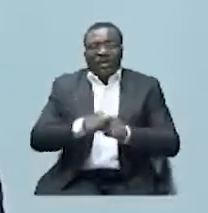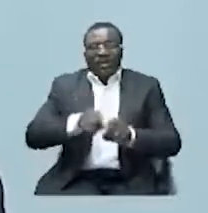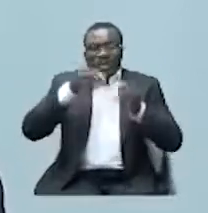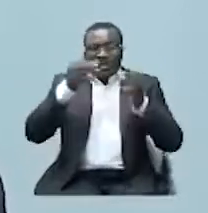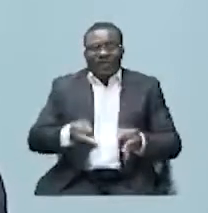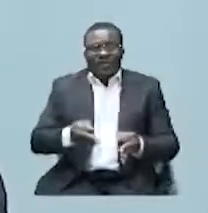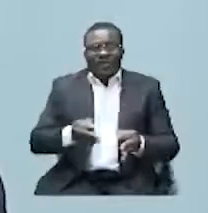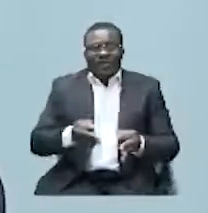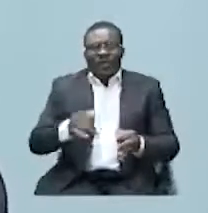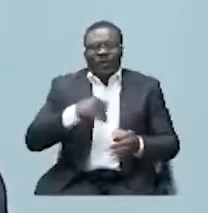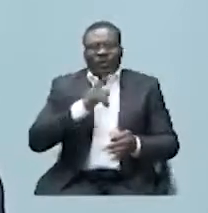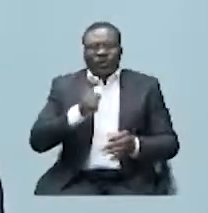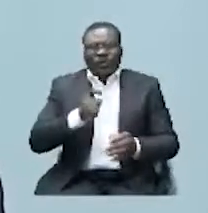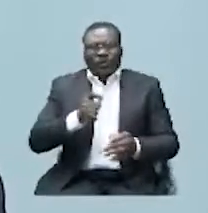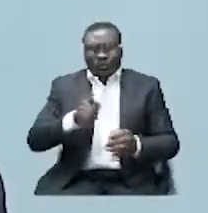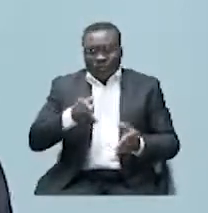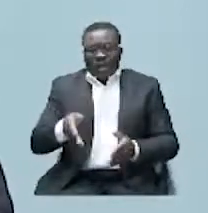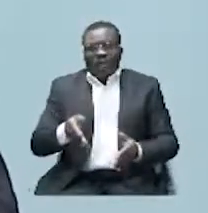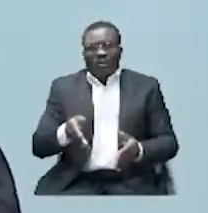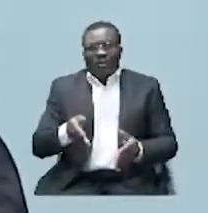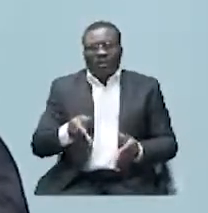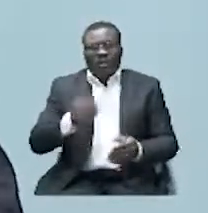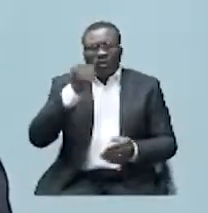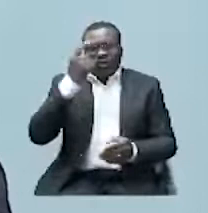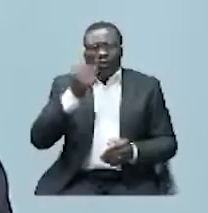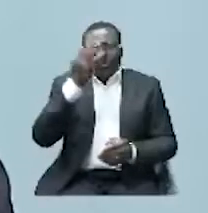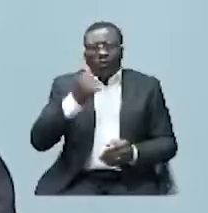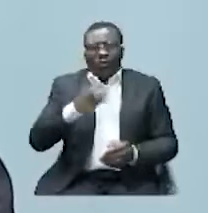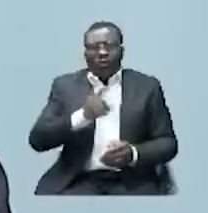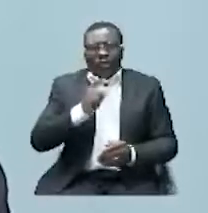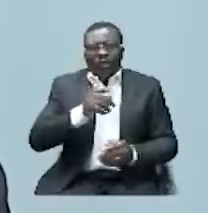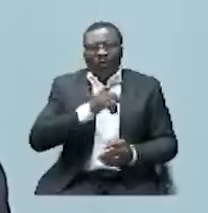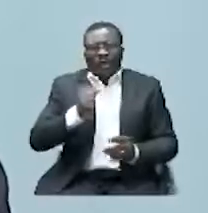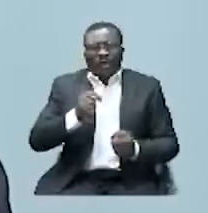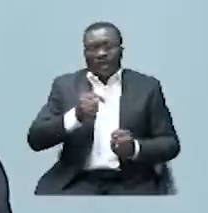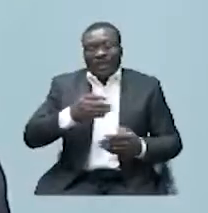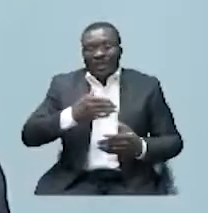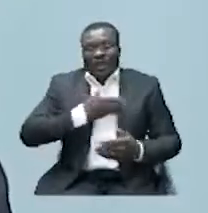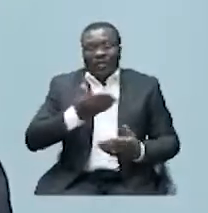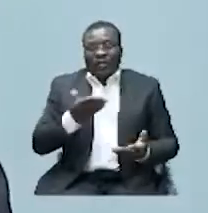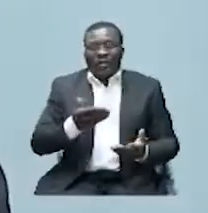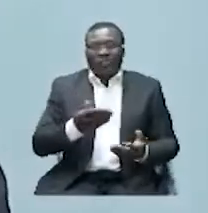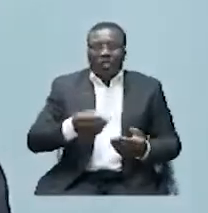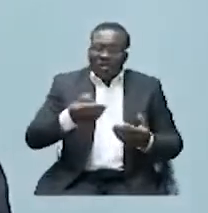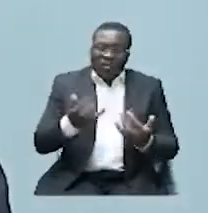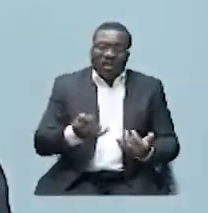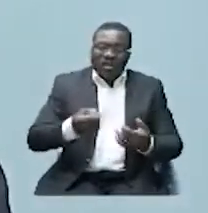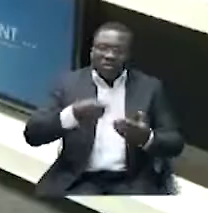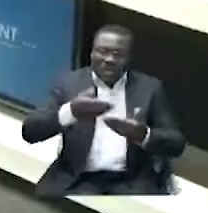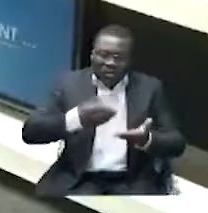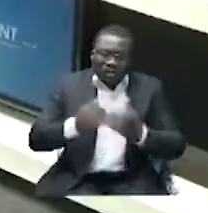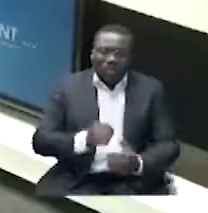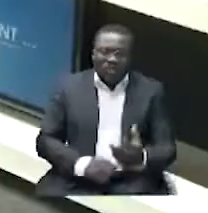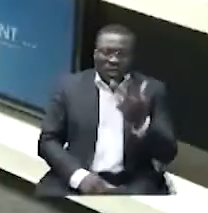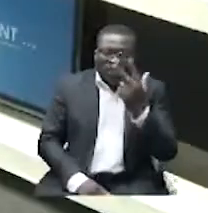je mesure la gravité, le sérieux. Vous comprenez pourquoi je peux être très ému. Alors, au cours de cet entretien, nous allons aborder